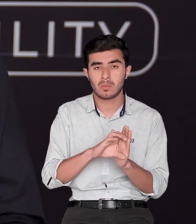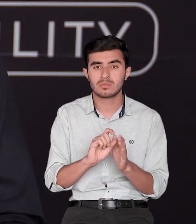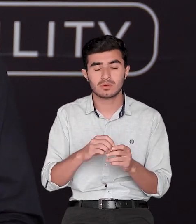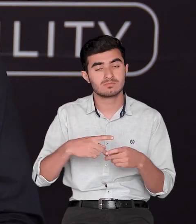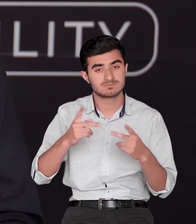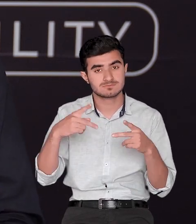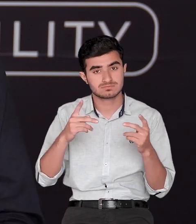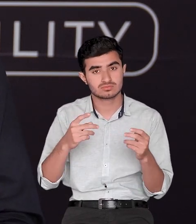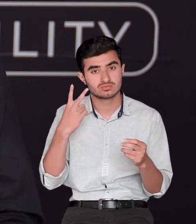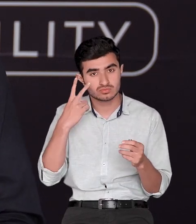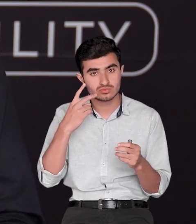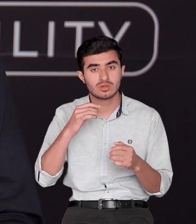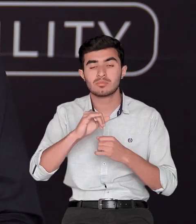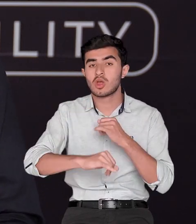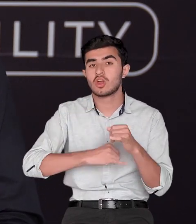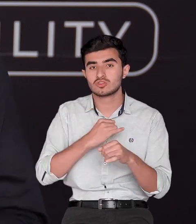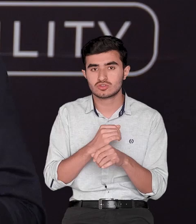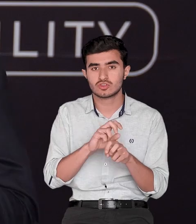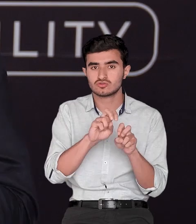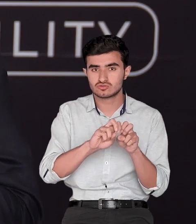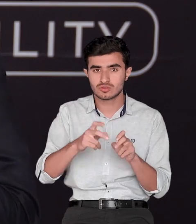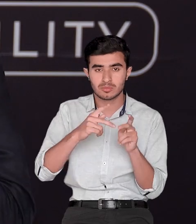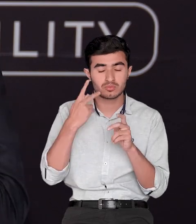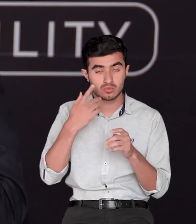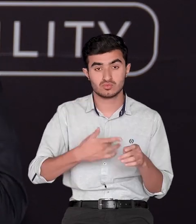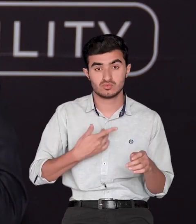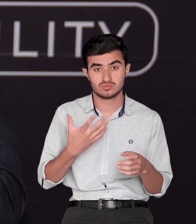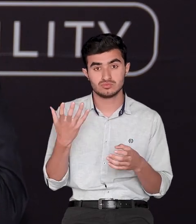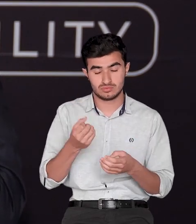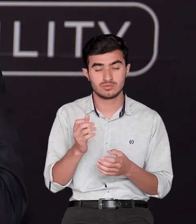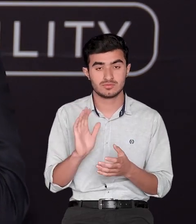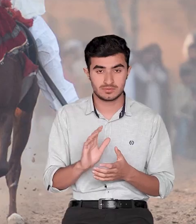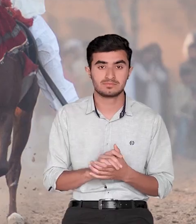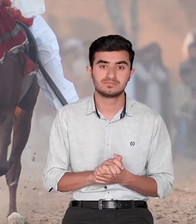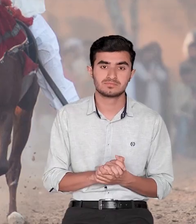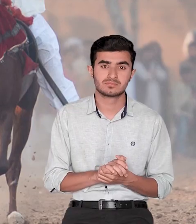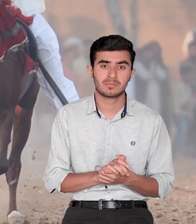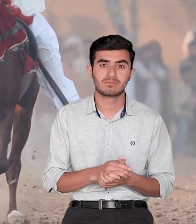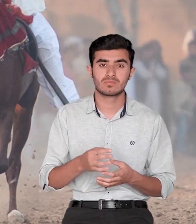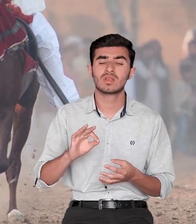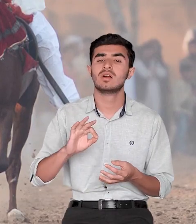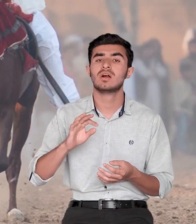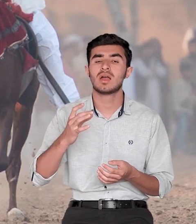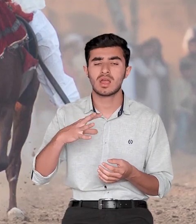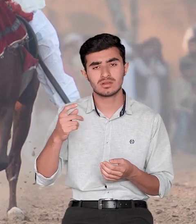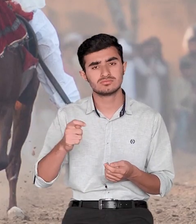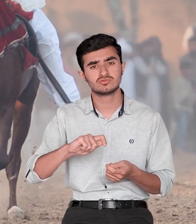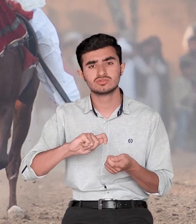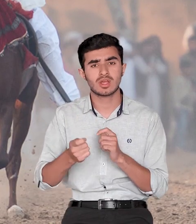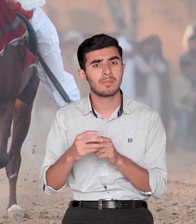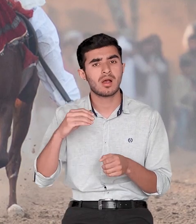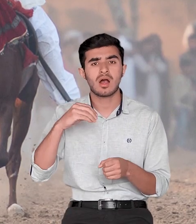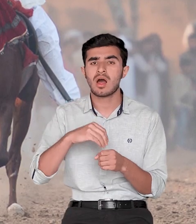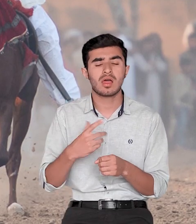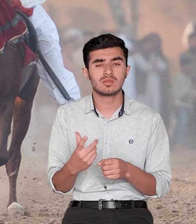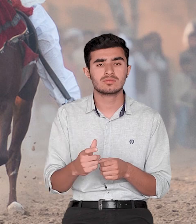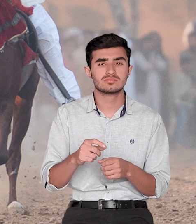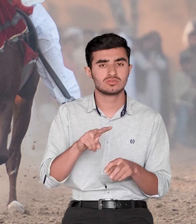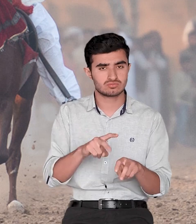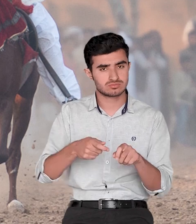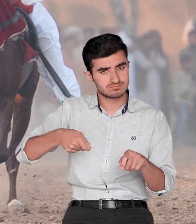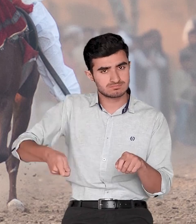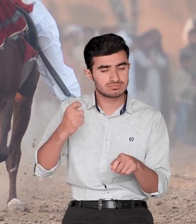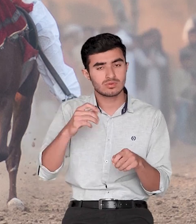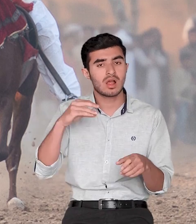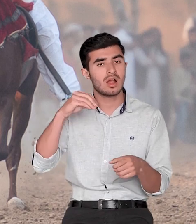पे इसमें डिफरेंट डिसिप्लिन्स हैं। सिंगल नेज़ाबाजी होती है एज ए इंडिविजुअल, और उसके बाद